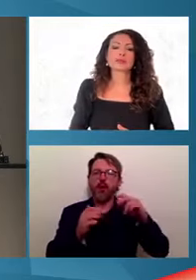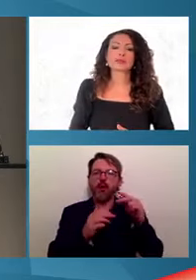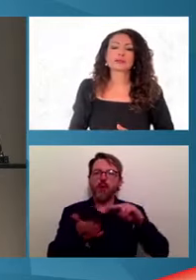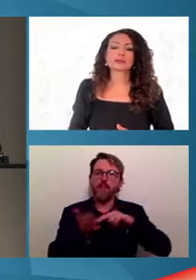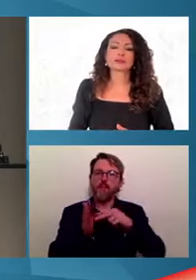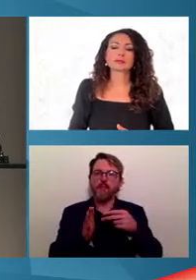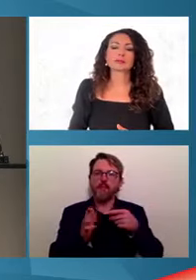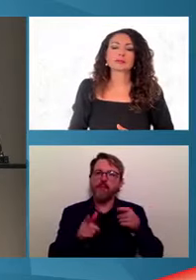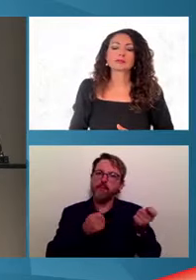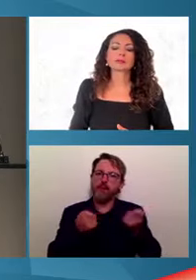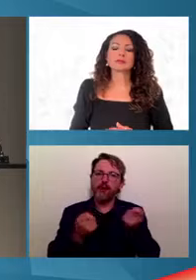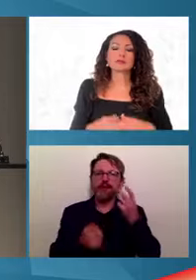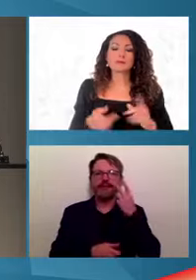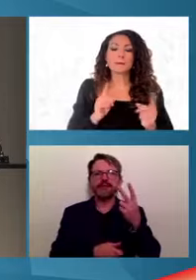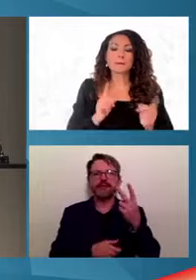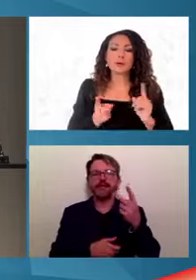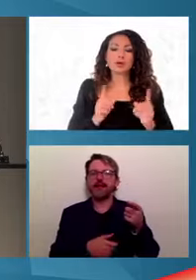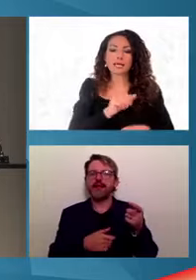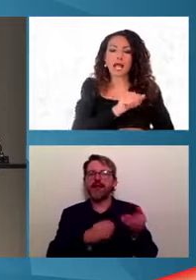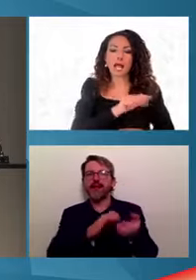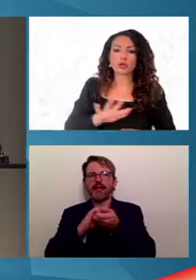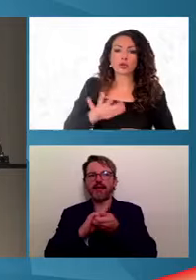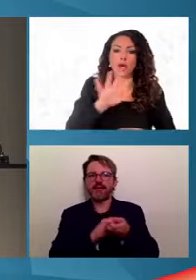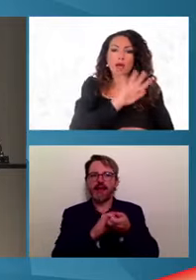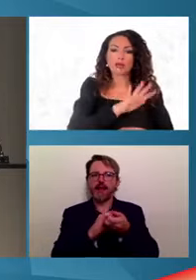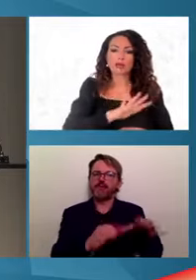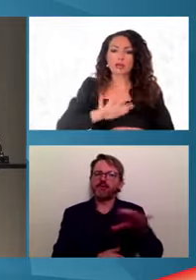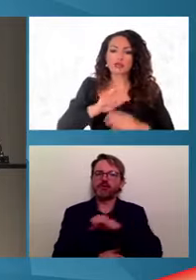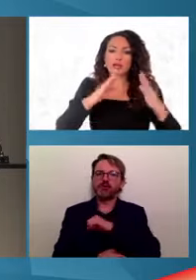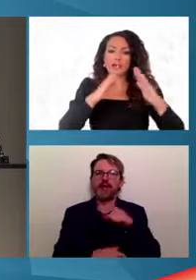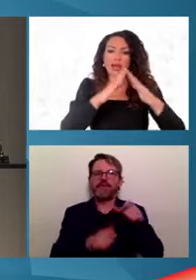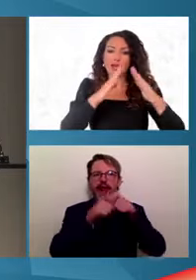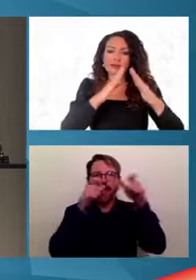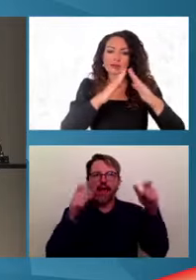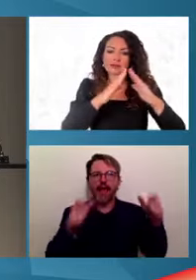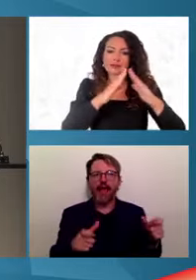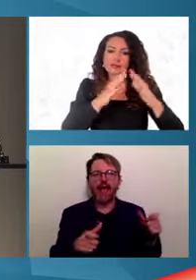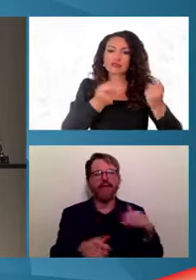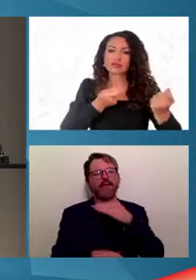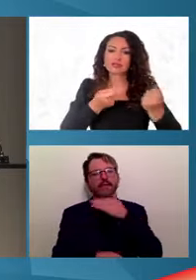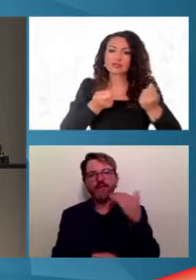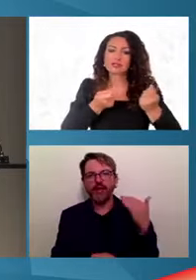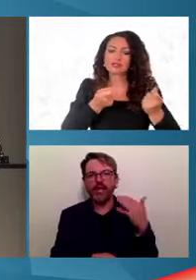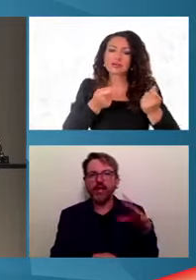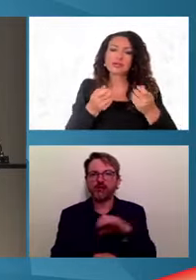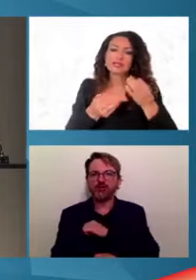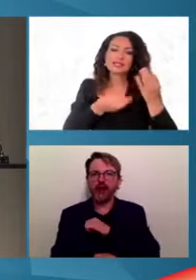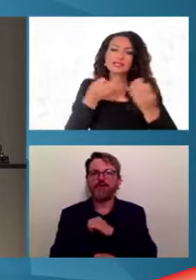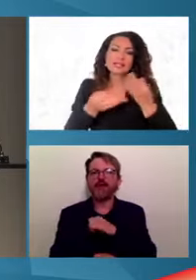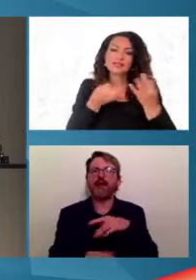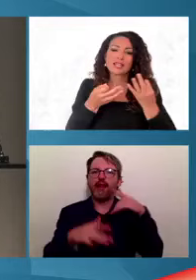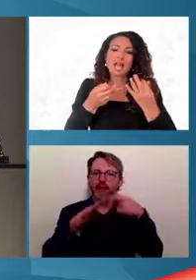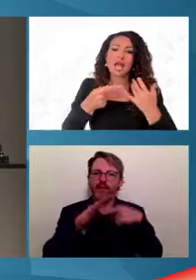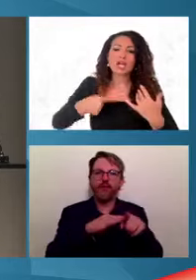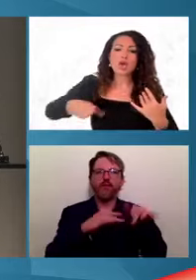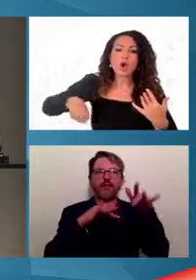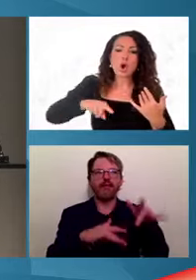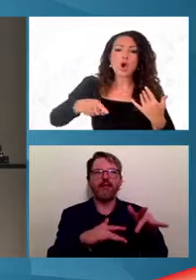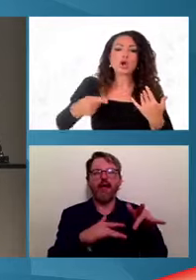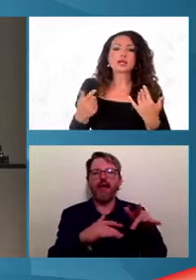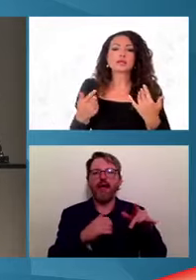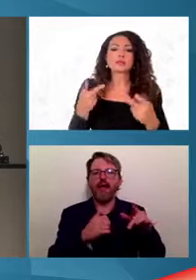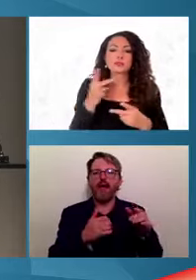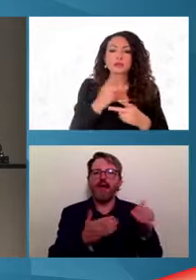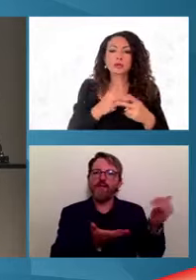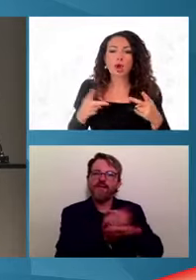Gesellschaft, die es geschafft hat, Rahmenbedingungen zu schaffen, dass viele, nicht alle, aber viele, doch Zugang auch zu Vermögensbildung haben, zu